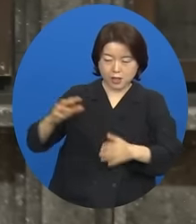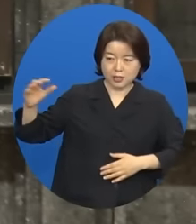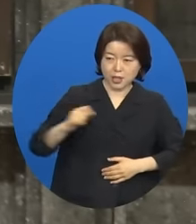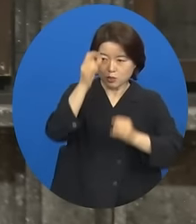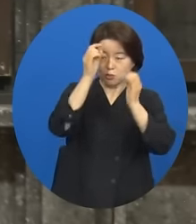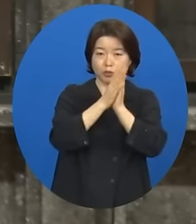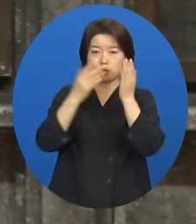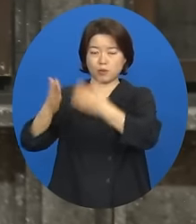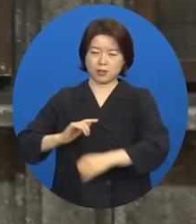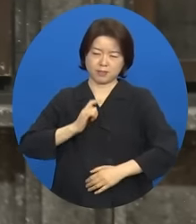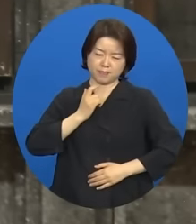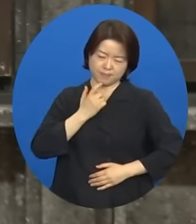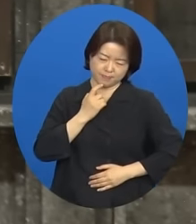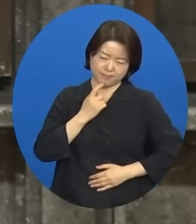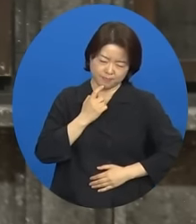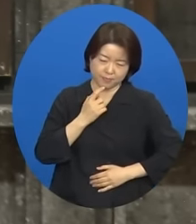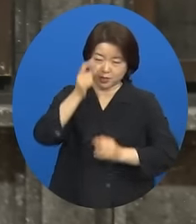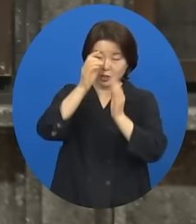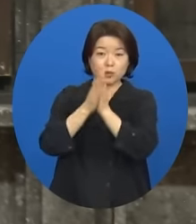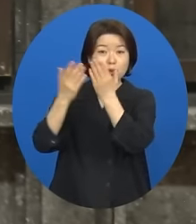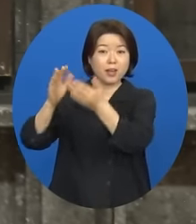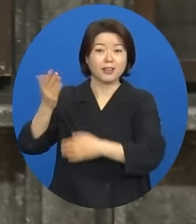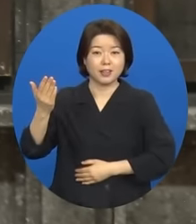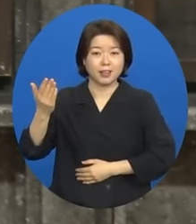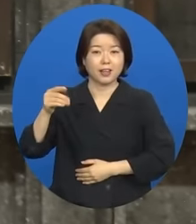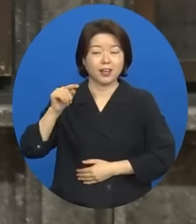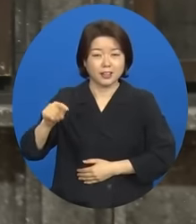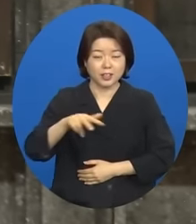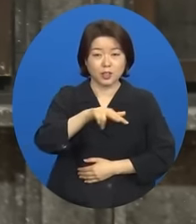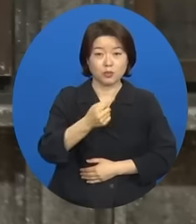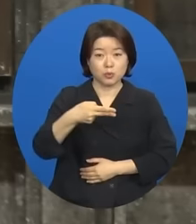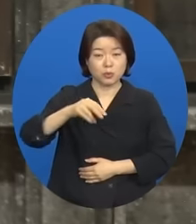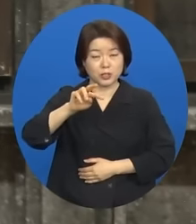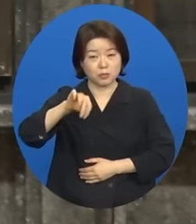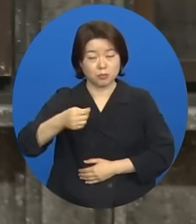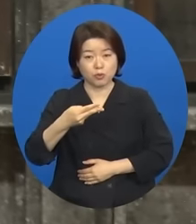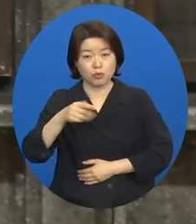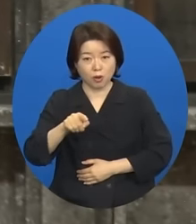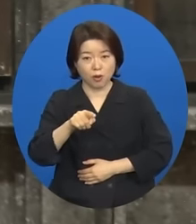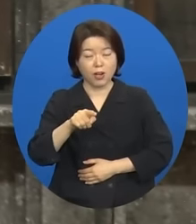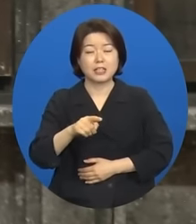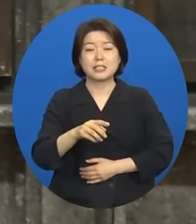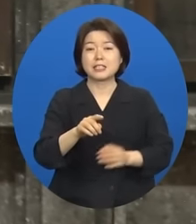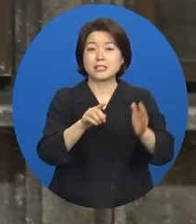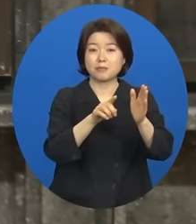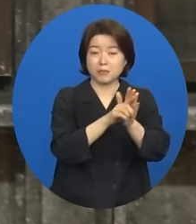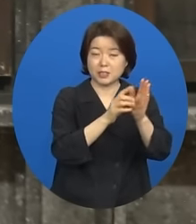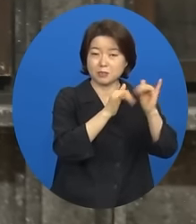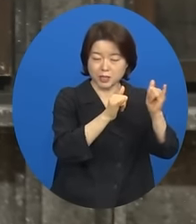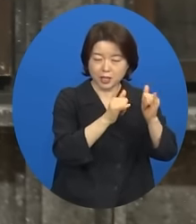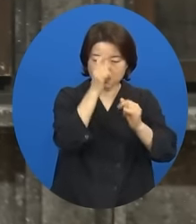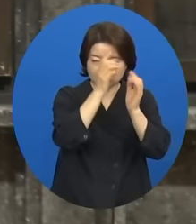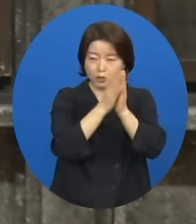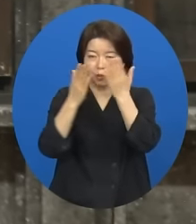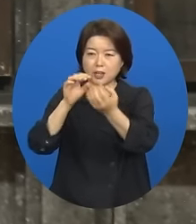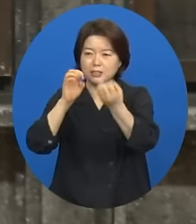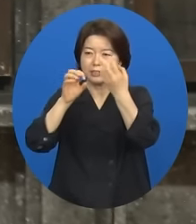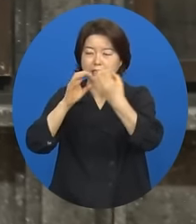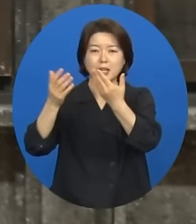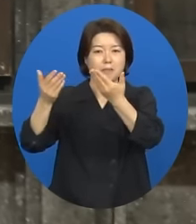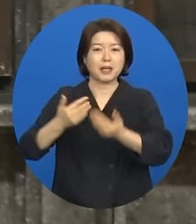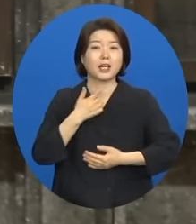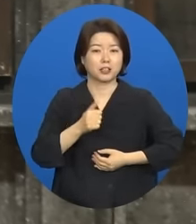것이고 끈질게 기도하는 것이죠. 이것이 조지 뮬러가 기도 응답받았던 원리이기도 합니다. 근데 지금 이 야곱이 그 기도를 하고